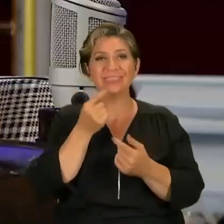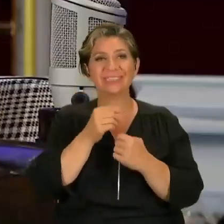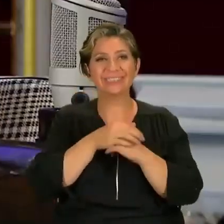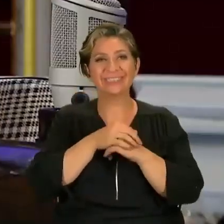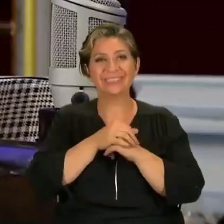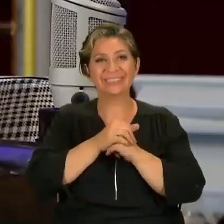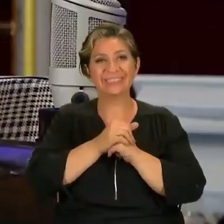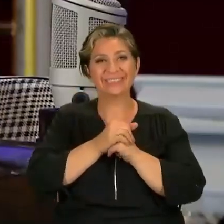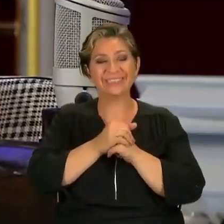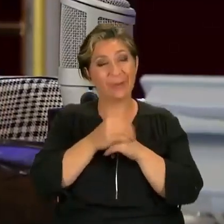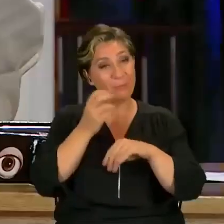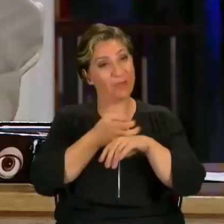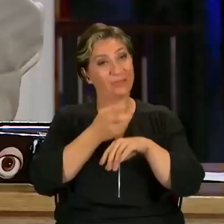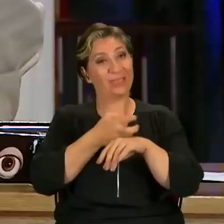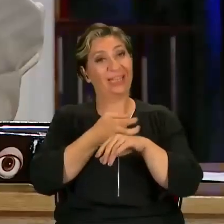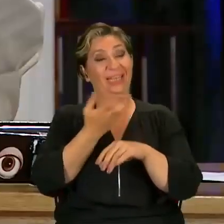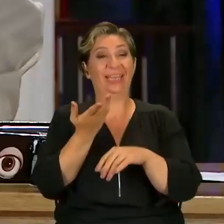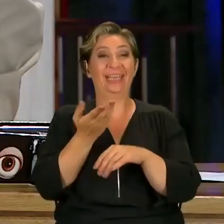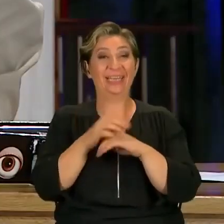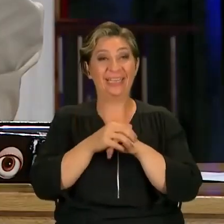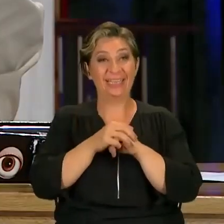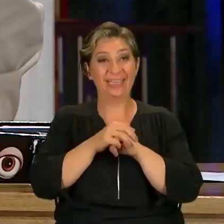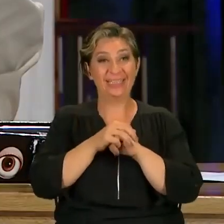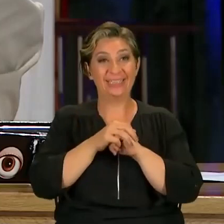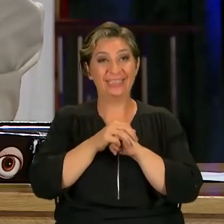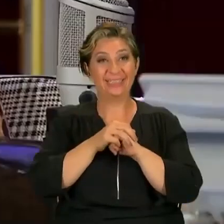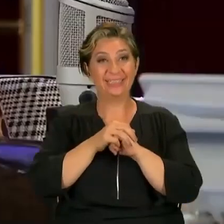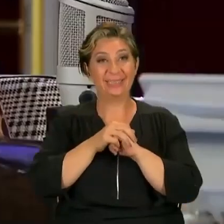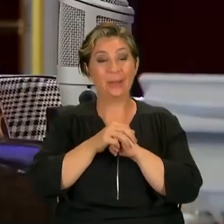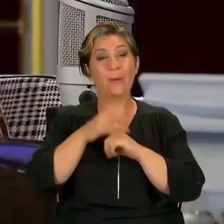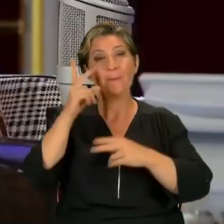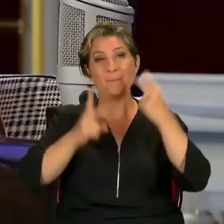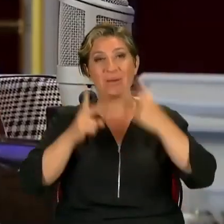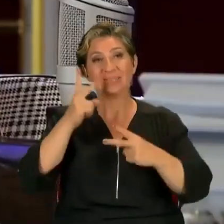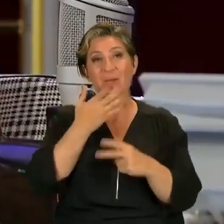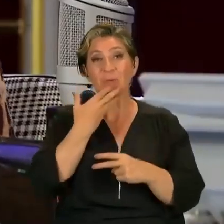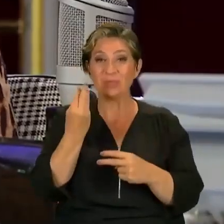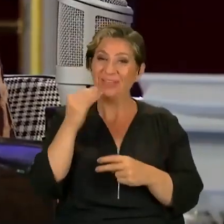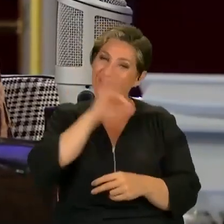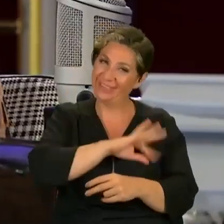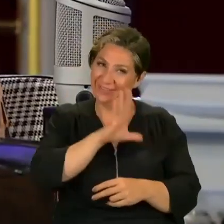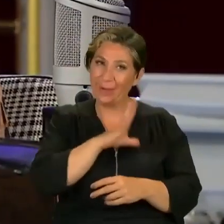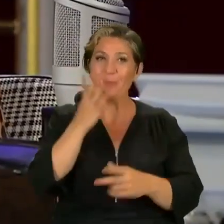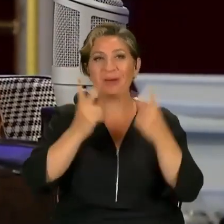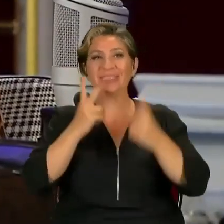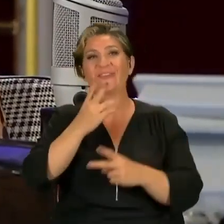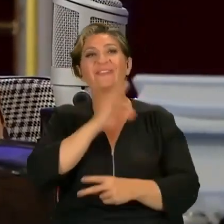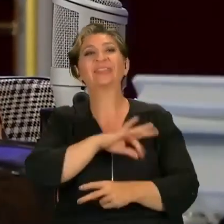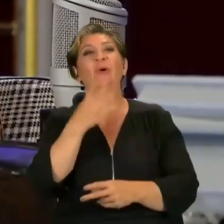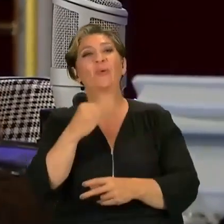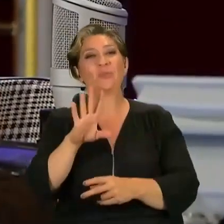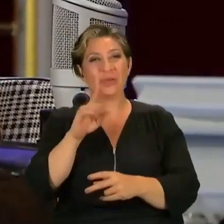bak. Maşallah, hep güzelsiniz şekerim. Yani bazen güzellik işe yarıyor, bazen de yaramıyor.